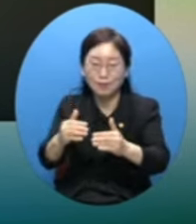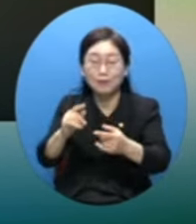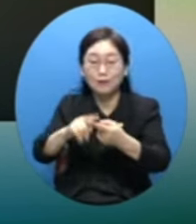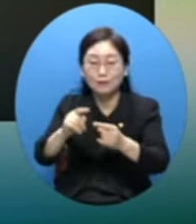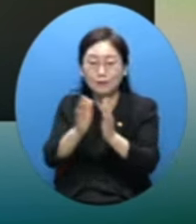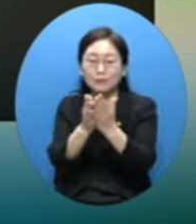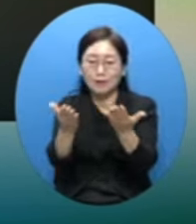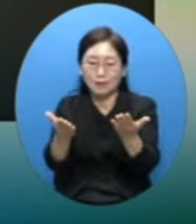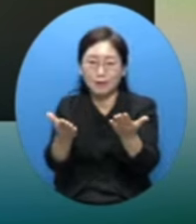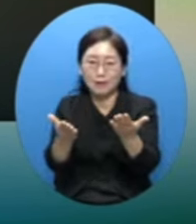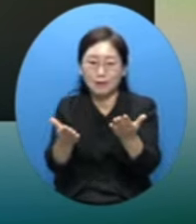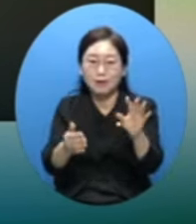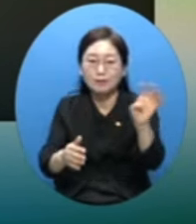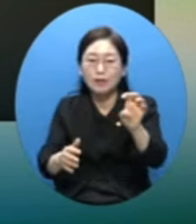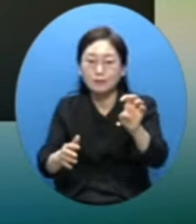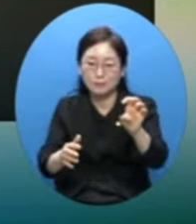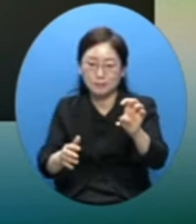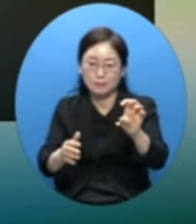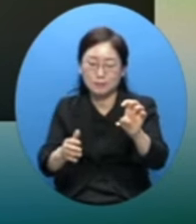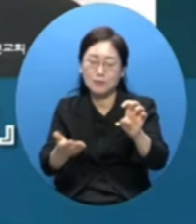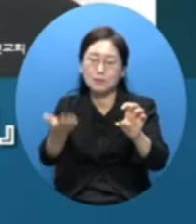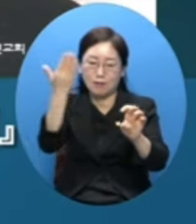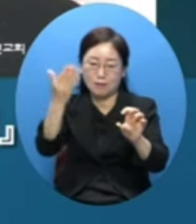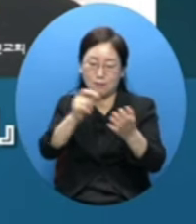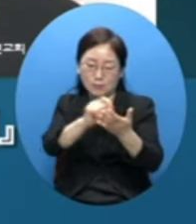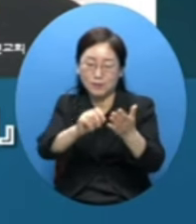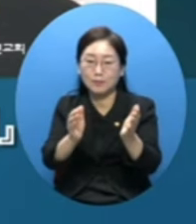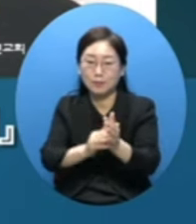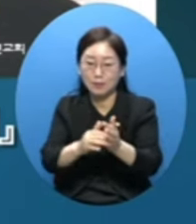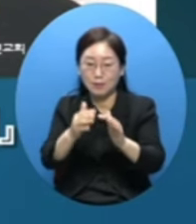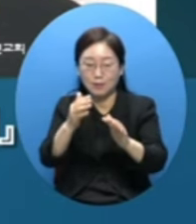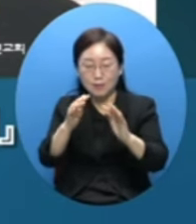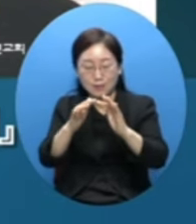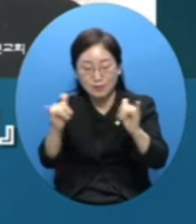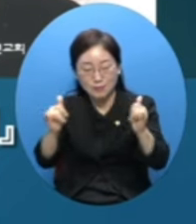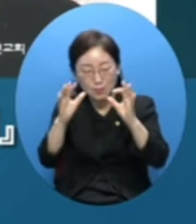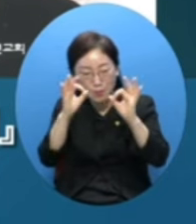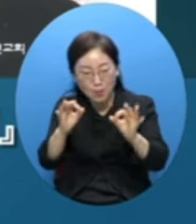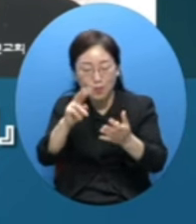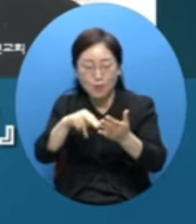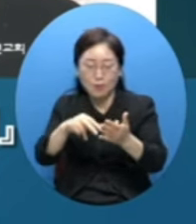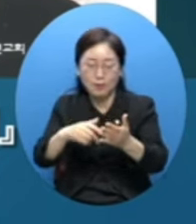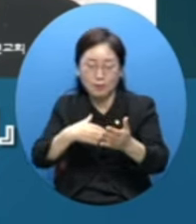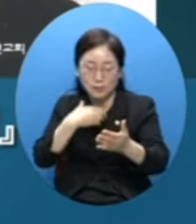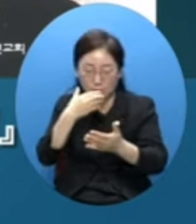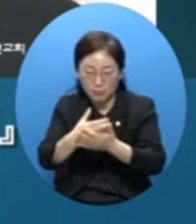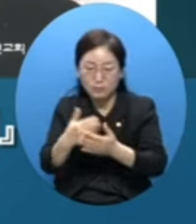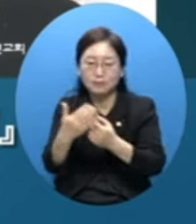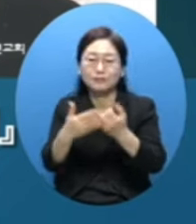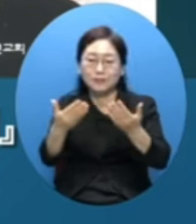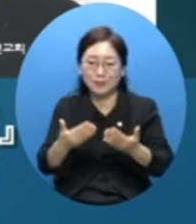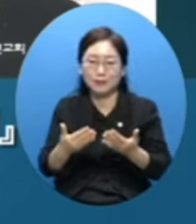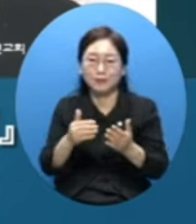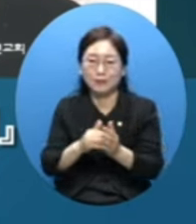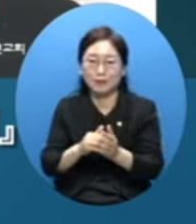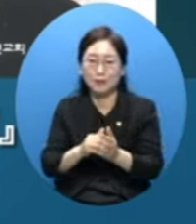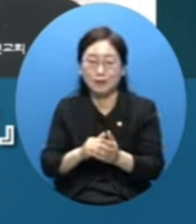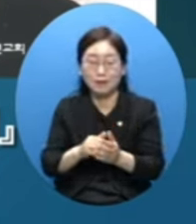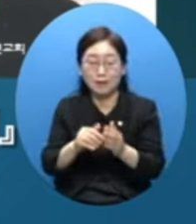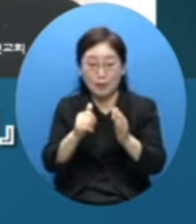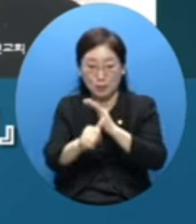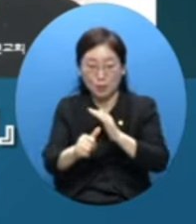책들이 40권이 넘어서 많은 사람들에게 큰 은혜를 주고 있습니다 대표적인 저서로는 하나님의